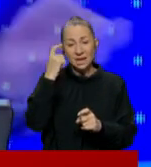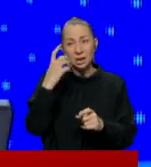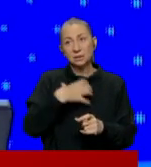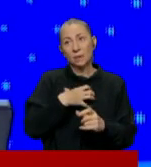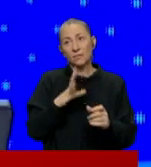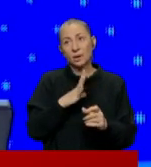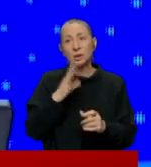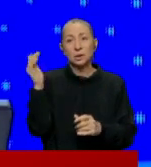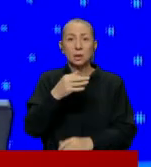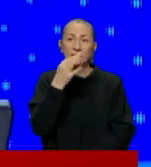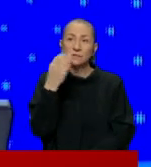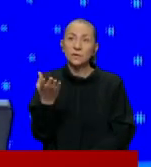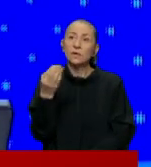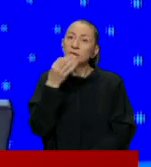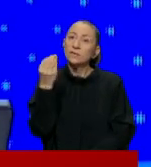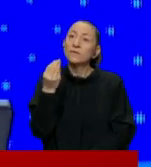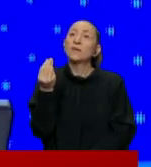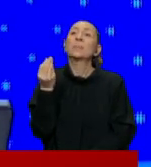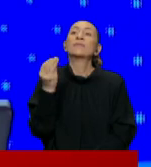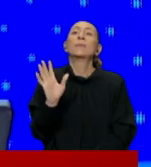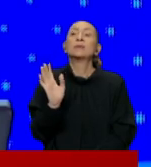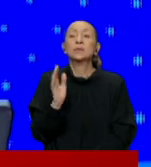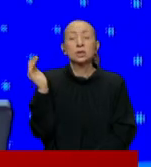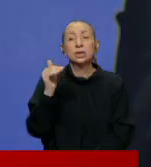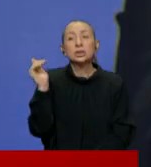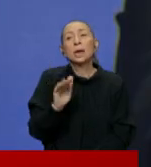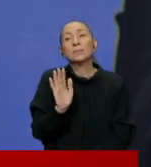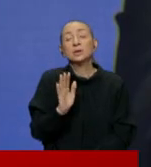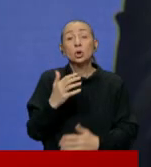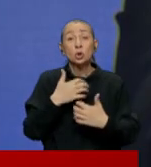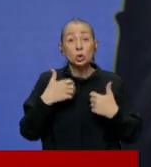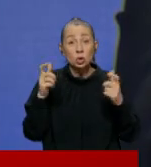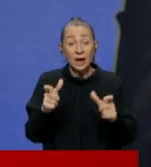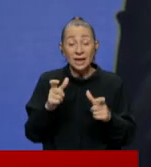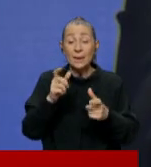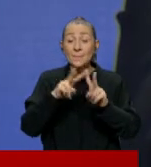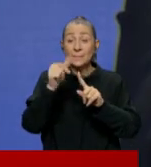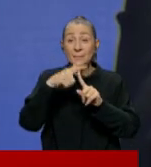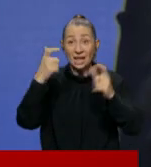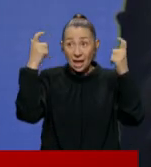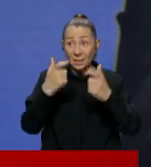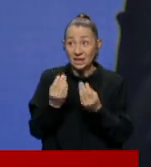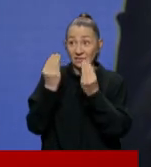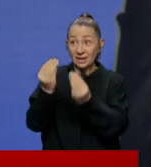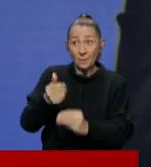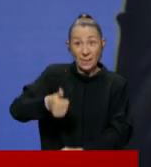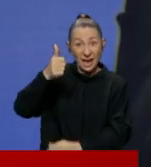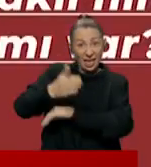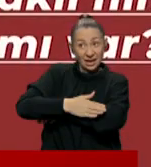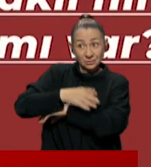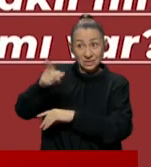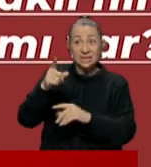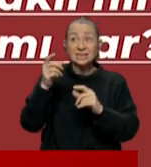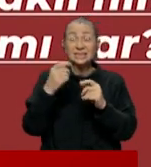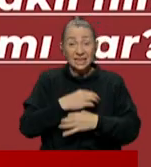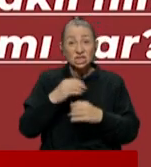haizim. Gelir ifadesini verir. Verirse verir, vermezse vermez. Gelir gelmez. Güvenliği ve istihbaratı emanet ettiğiniz bakan yardımcısı